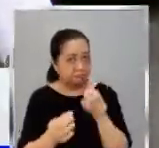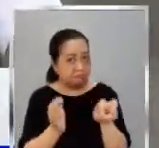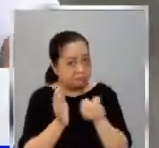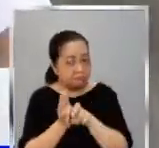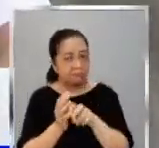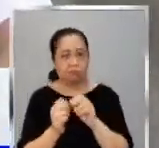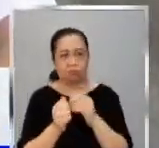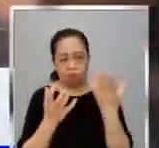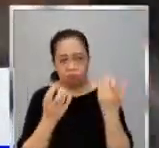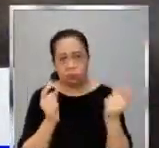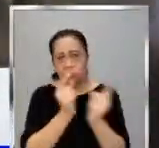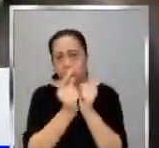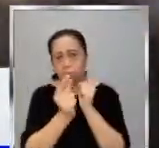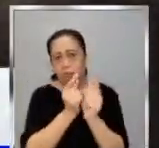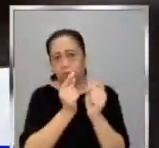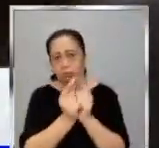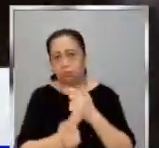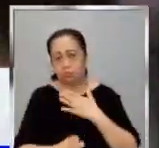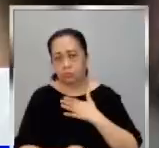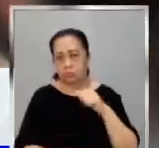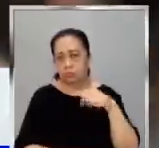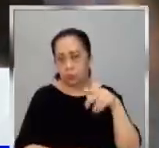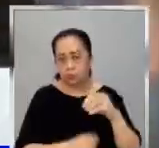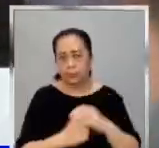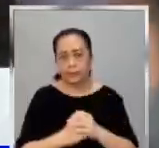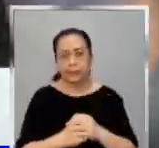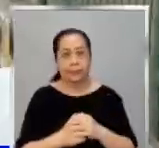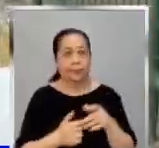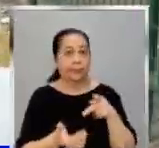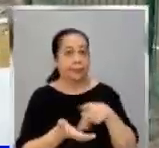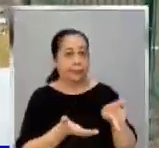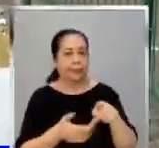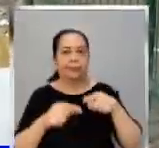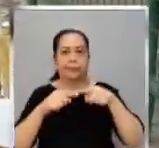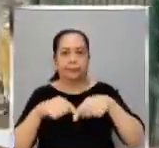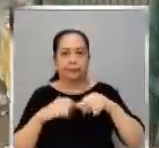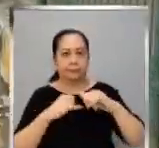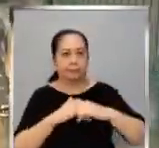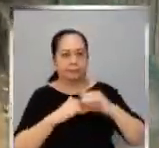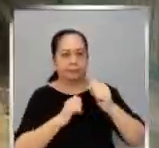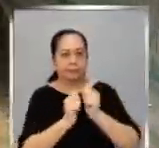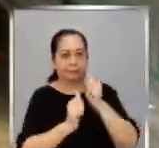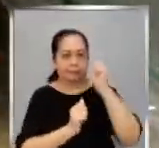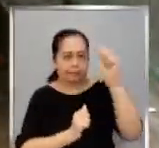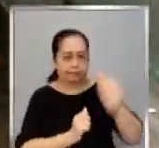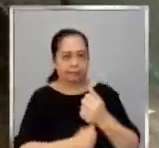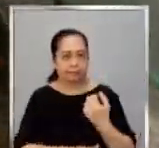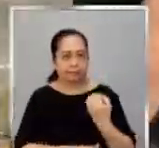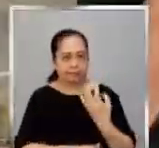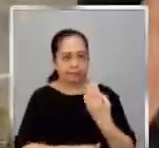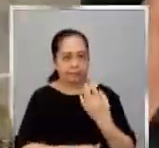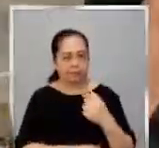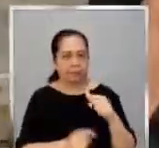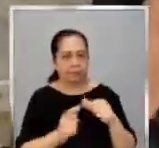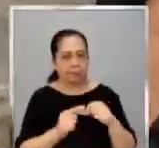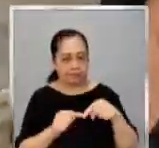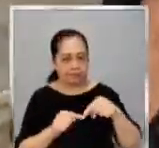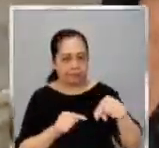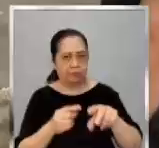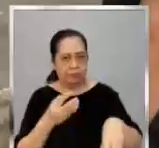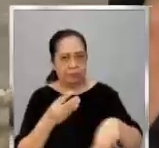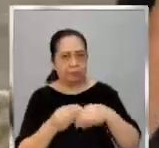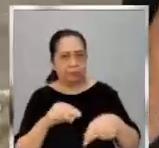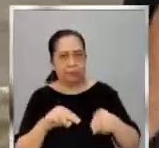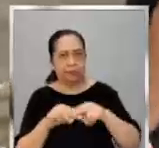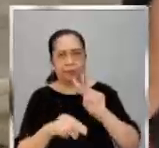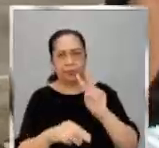magkita-kita kami ng mga anak ko. Ang pamasahe depende sa distansya. 15 pesos sa unang 5 kilometro, dagdag na 2 pesos and